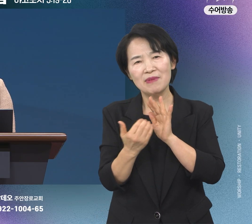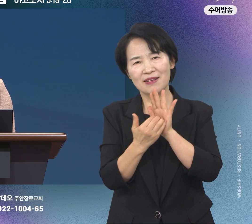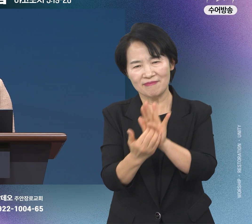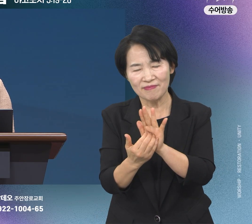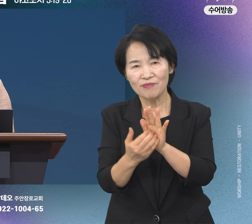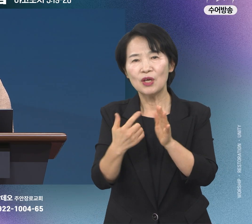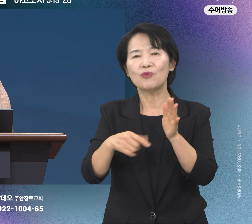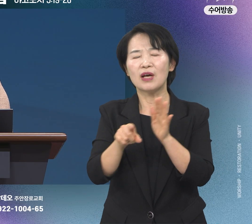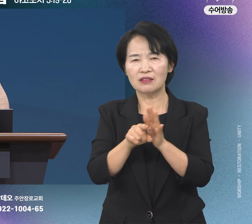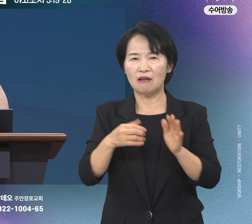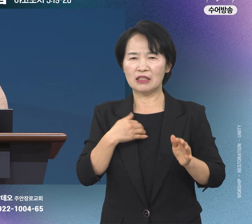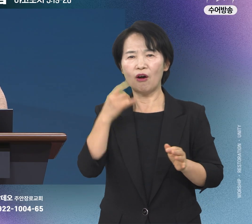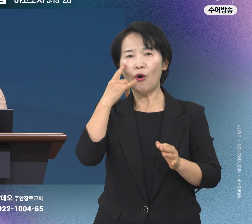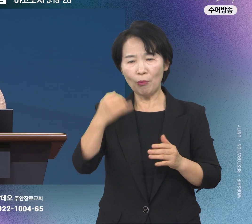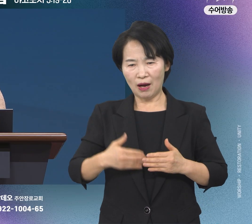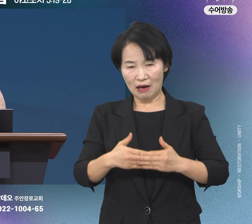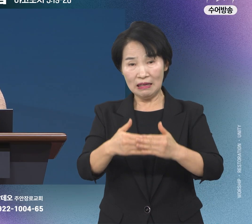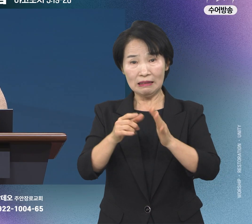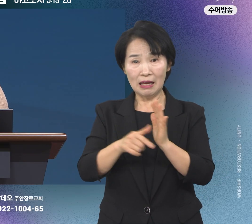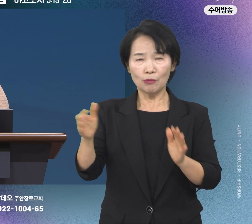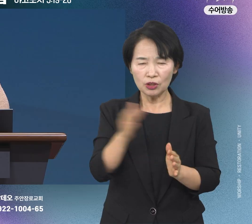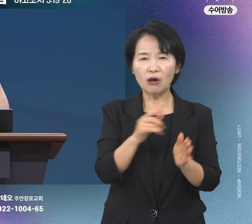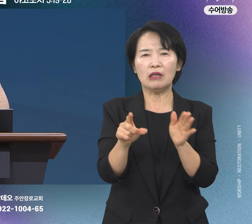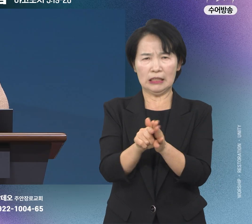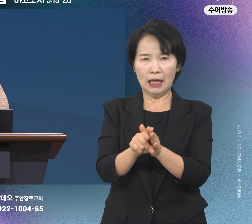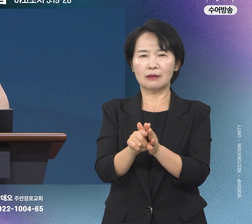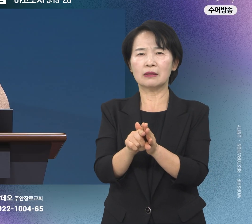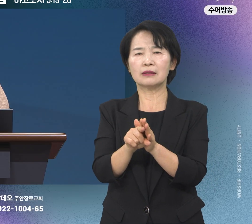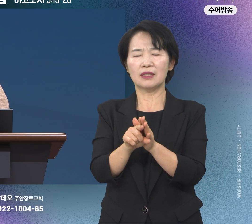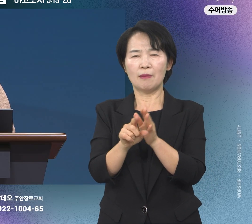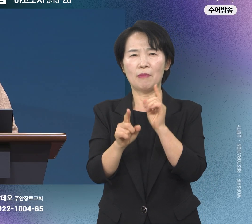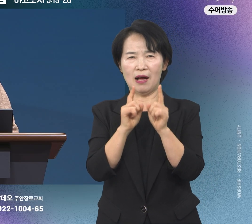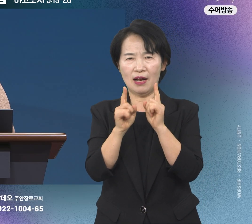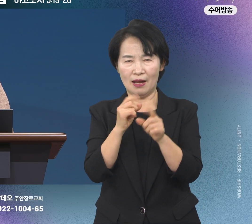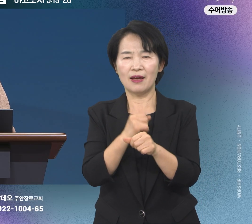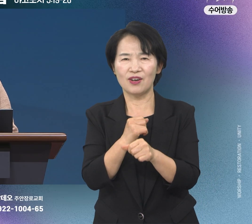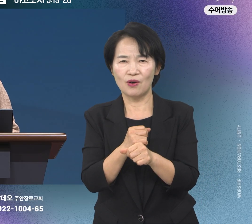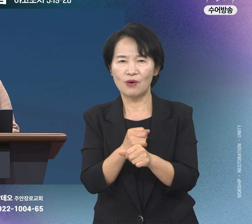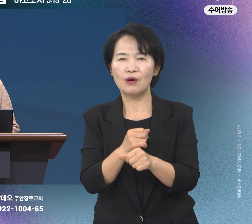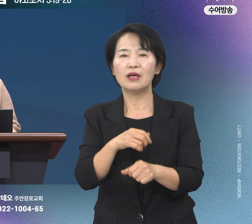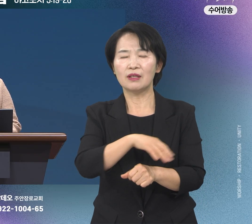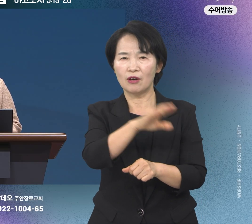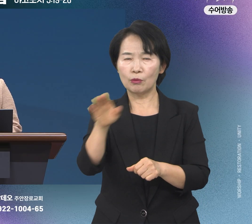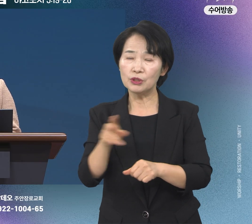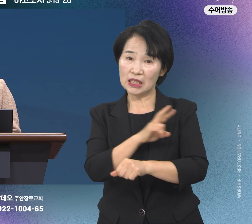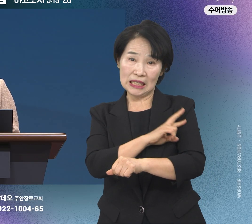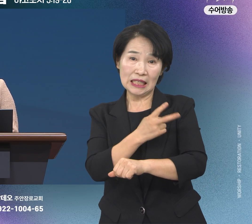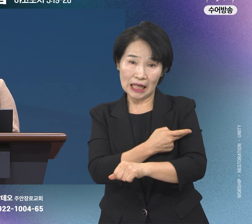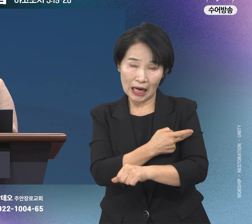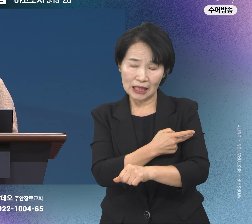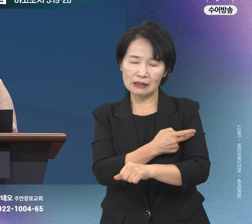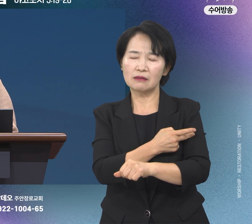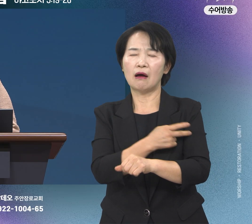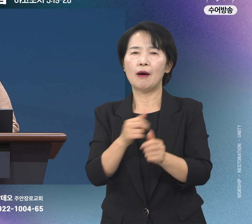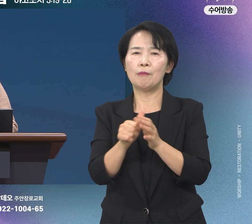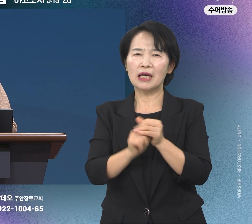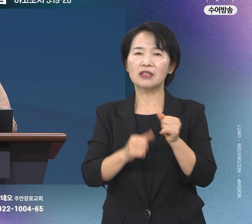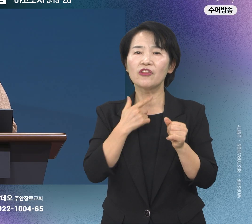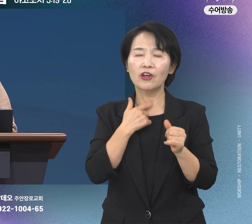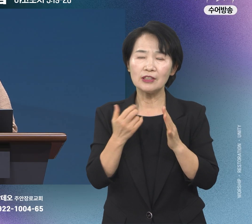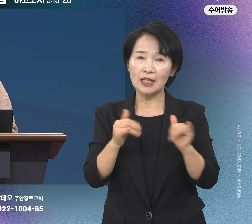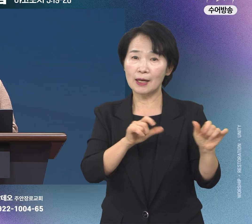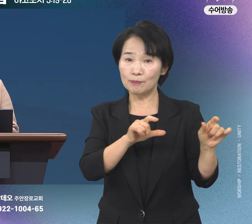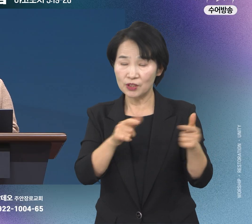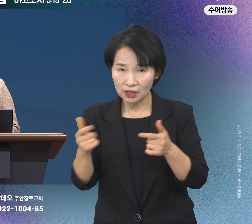모태신앙인이라고 밝힙니다. 이런 반응 뒤에 있는 핵심은 신천지든 다른 이단에 빠진 모든 사람들은